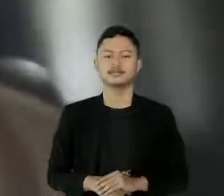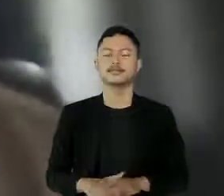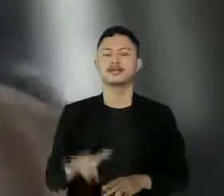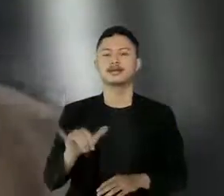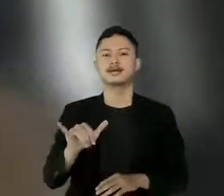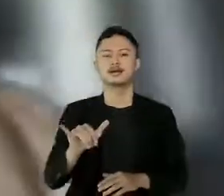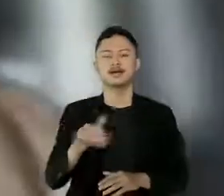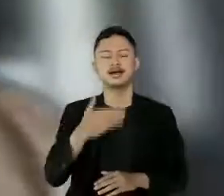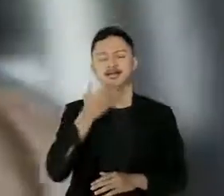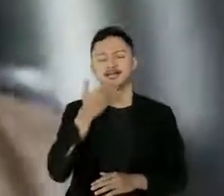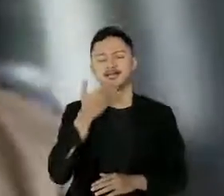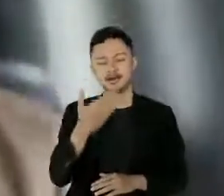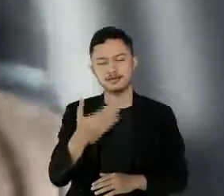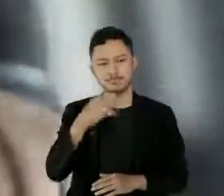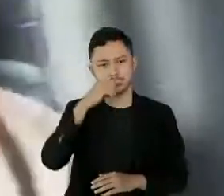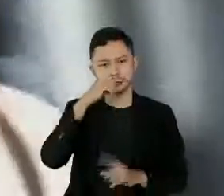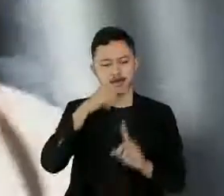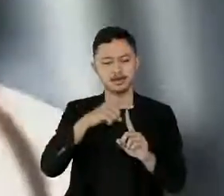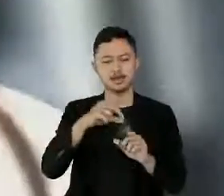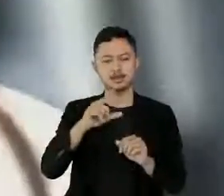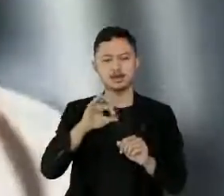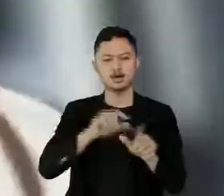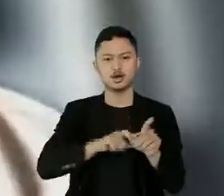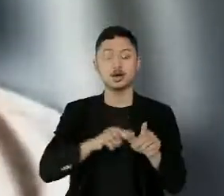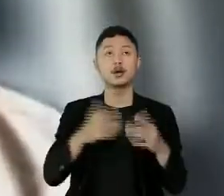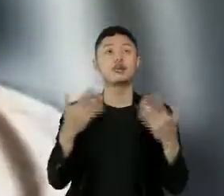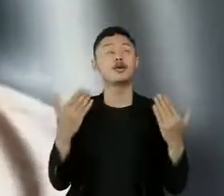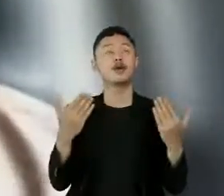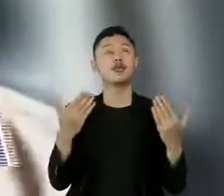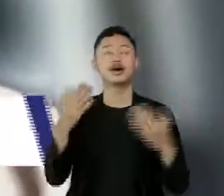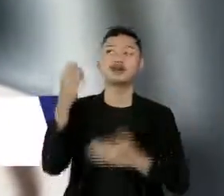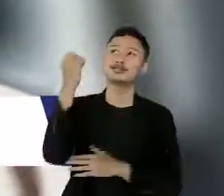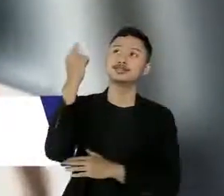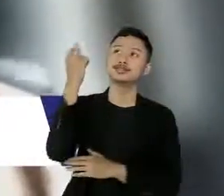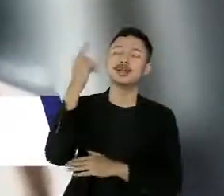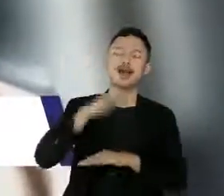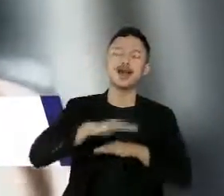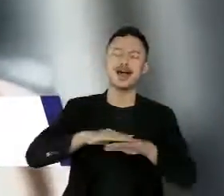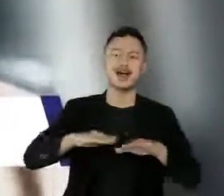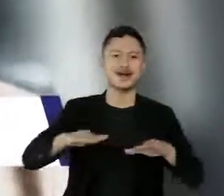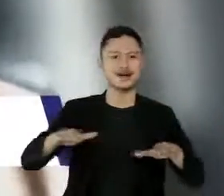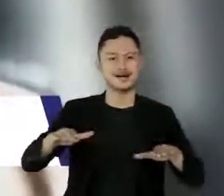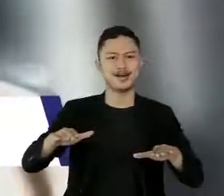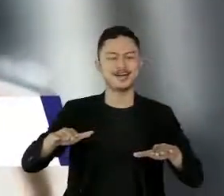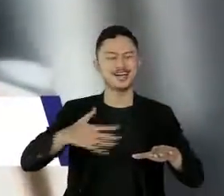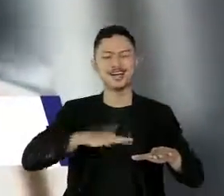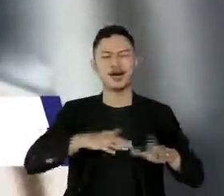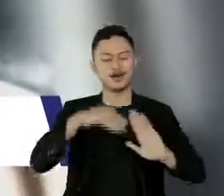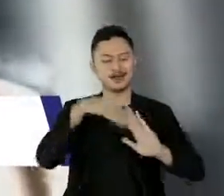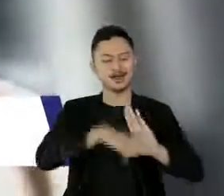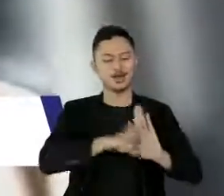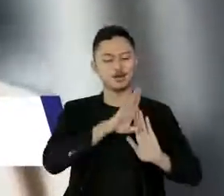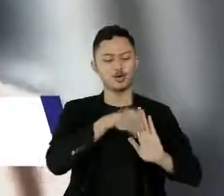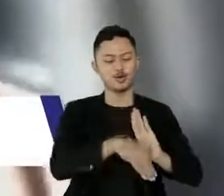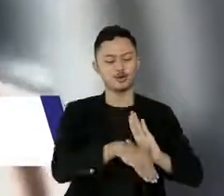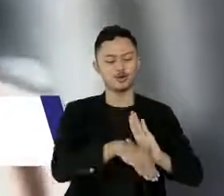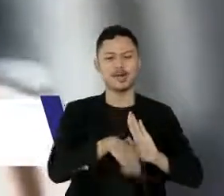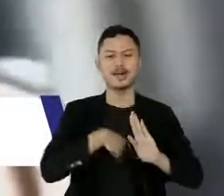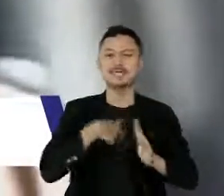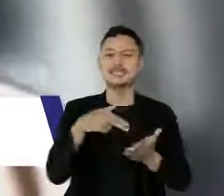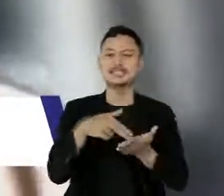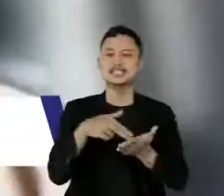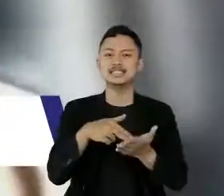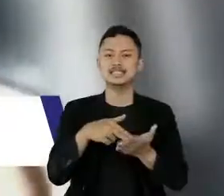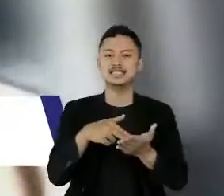Ya, terima kasih Pak Troy, dan mudah-mudahan sinyalnya masih kuat dan tidak timbul tenggelam. Izinkan saya